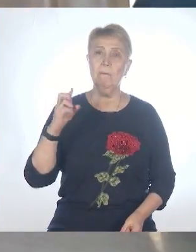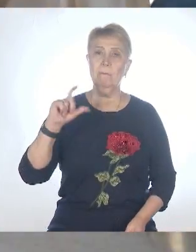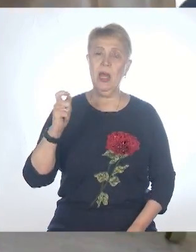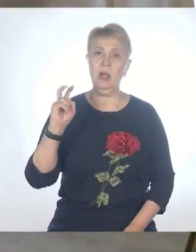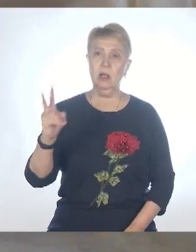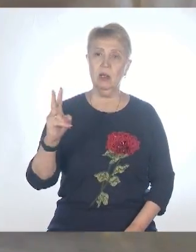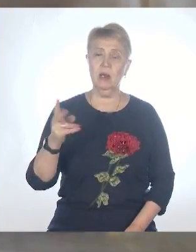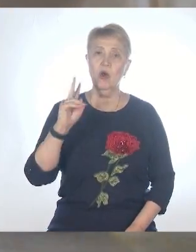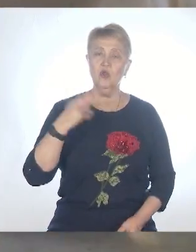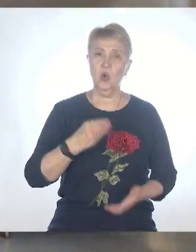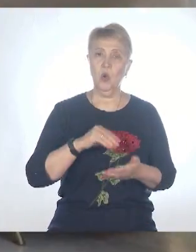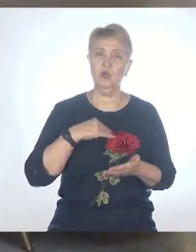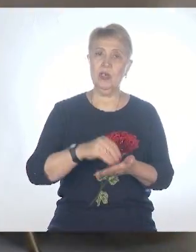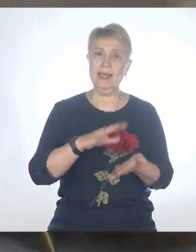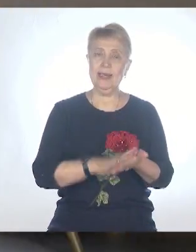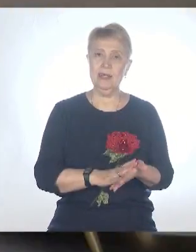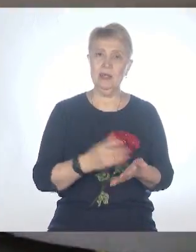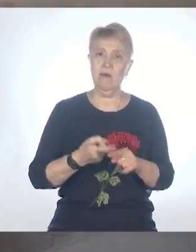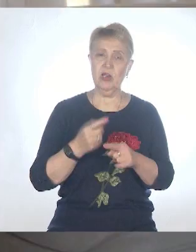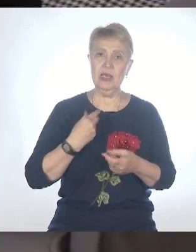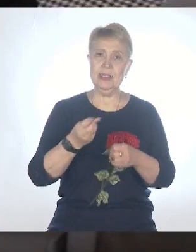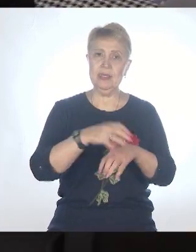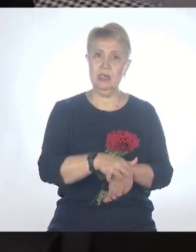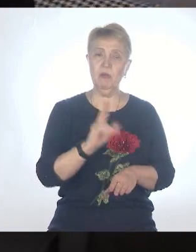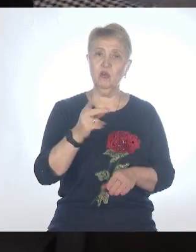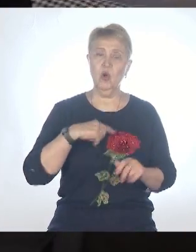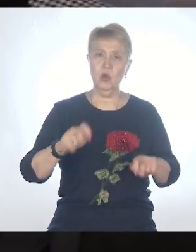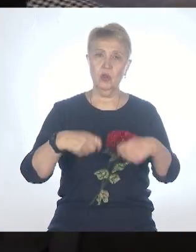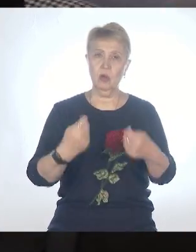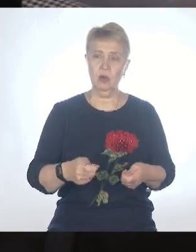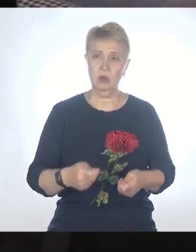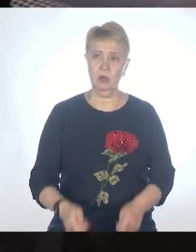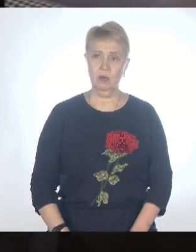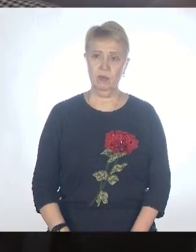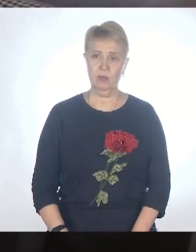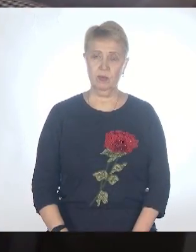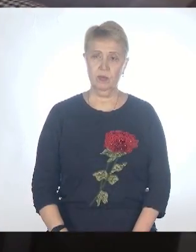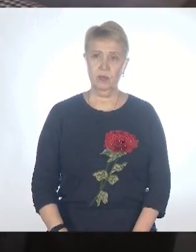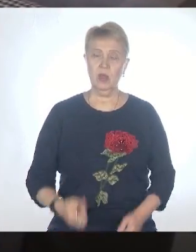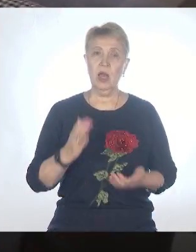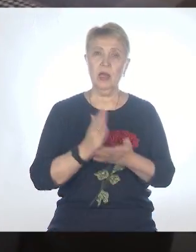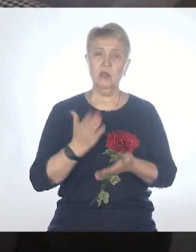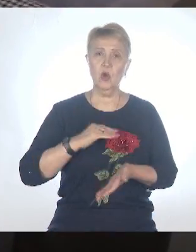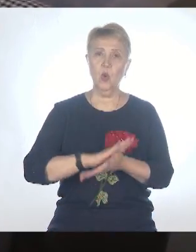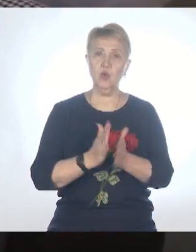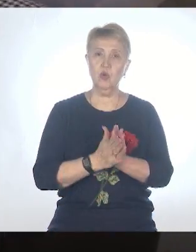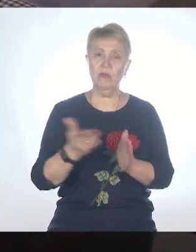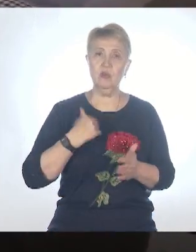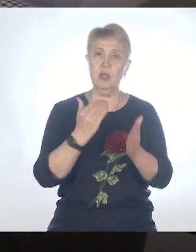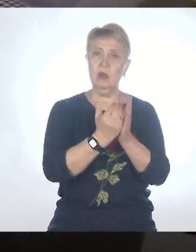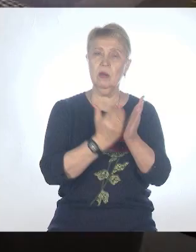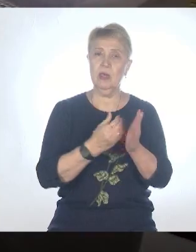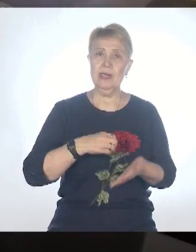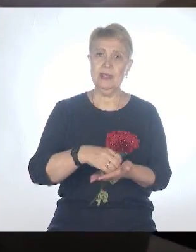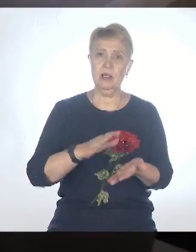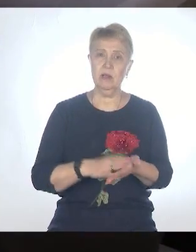которые зарегистрированы в этой системе, которые дают кэшбэк. На «Мир путешествий РФ» вы можете посмотреть условия программы, зарегистрировать